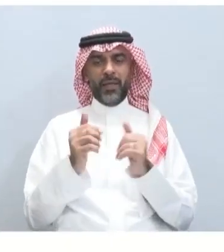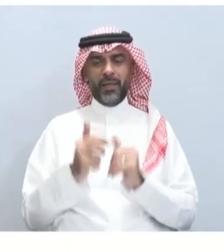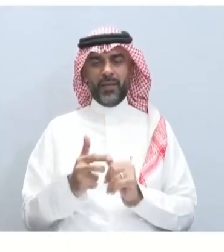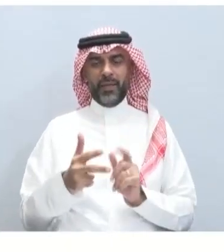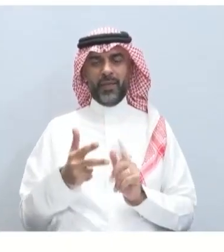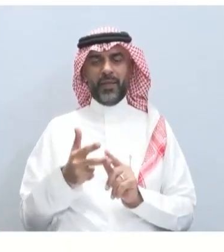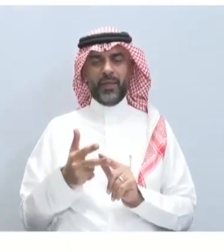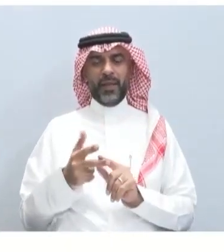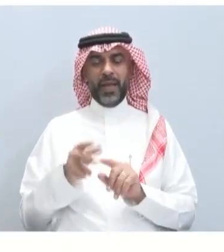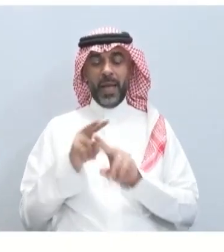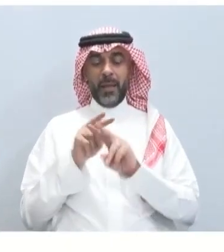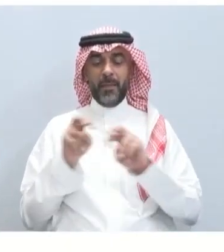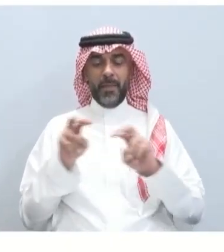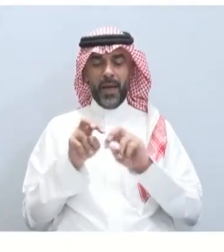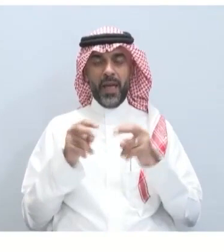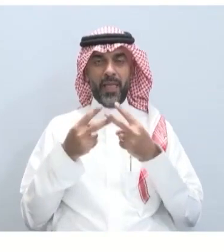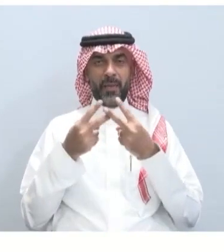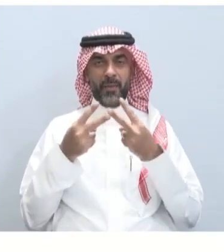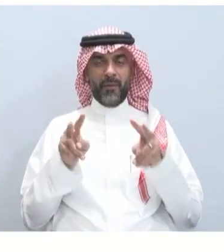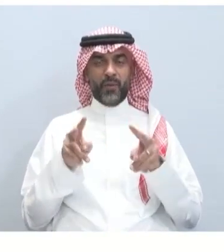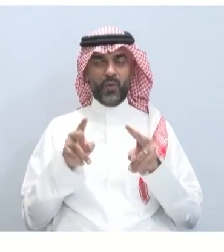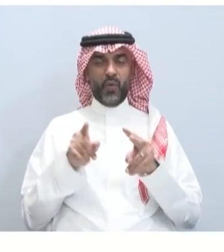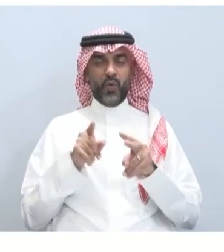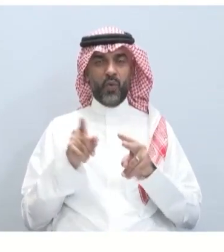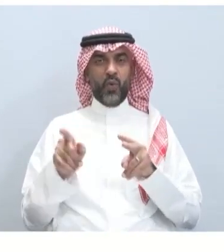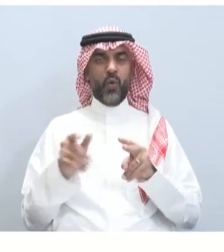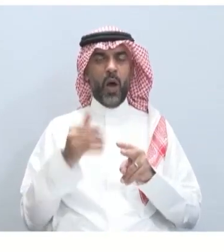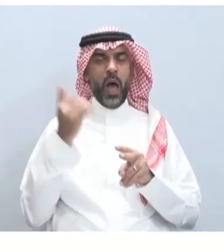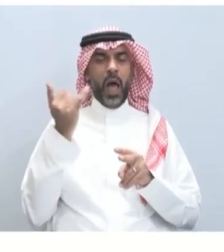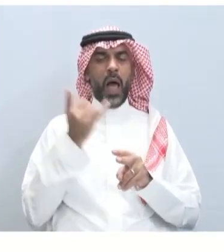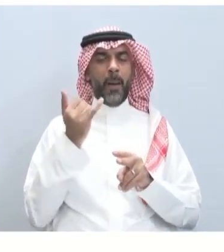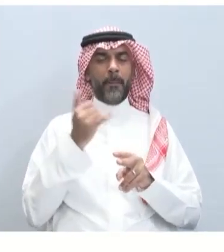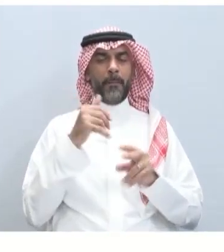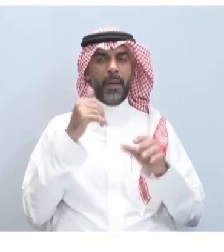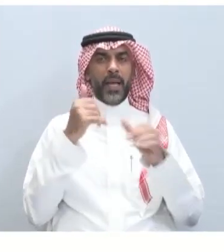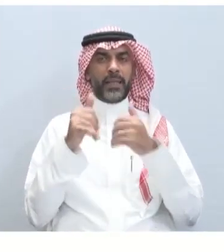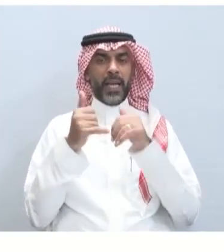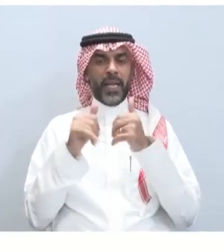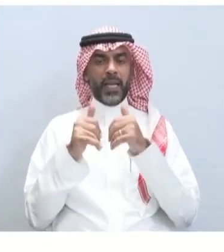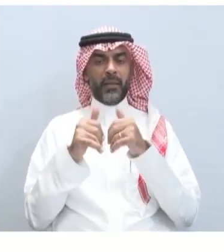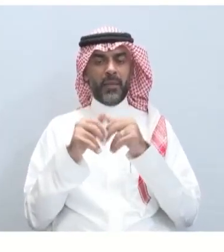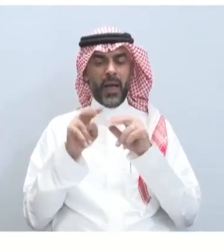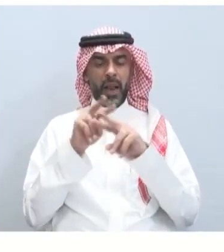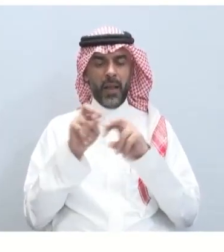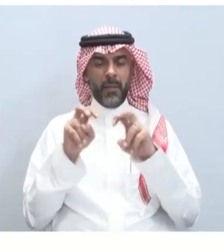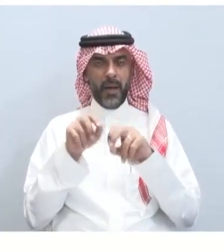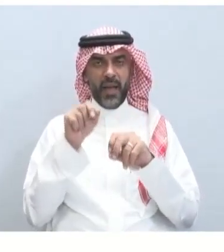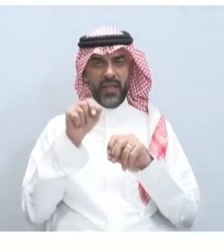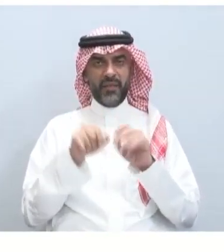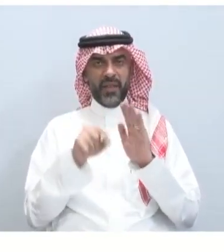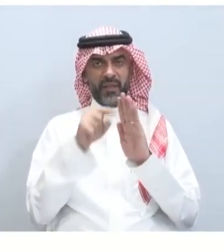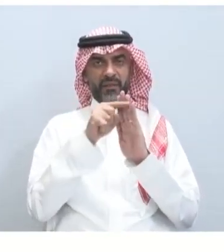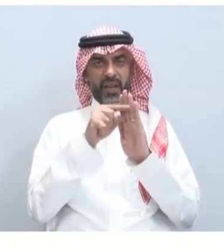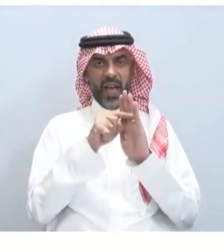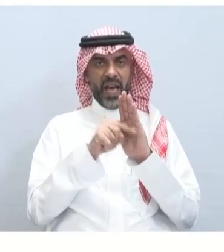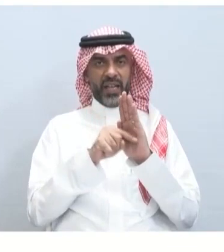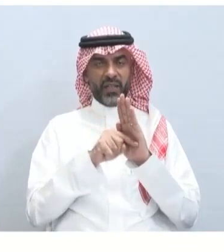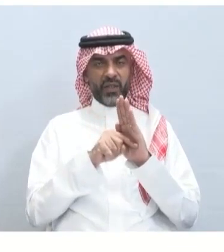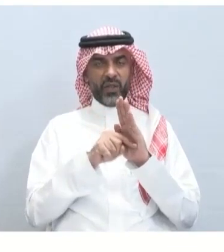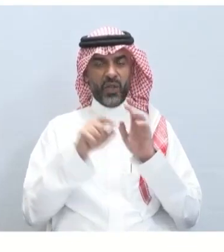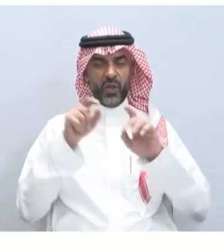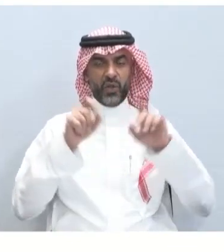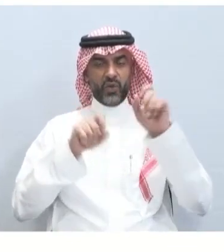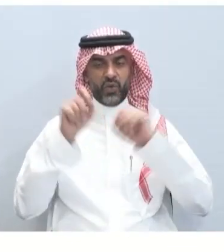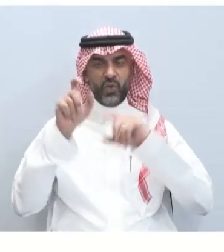المفتوح احد اهم اساليب البحث في الفارس الالكترونيه ذكرنا ان هنالك